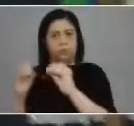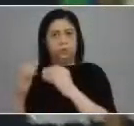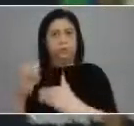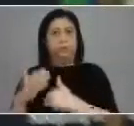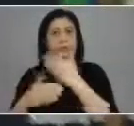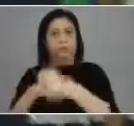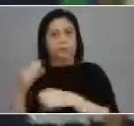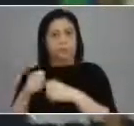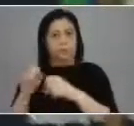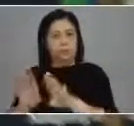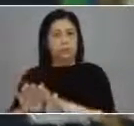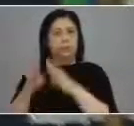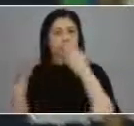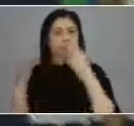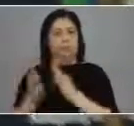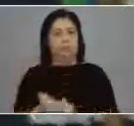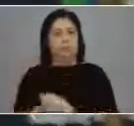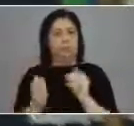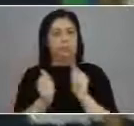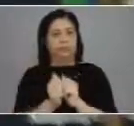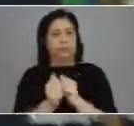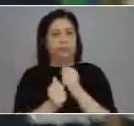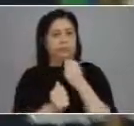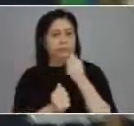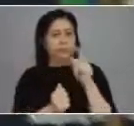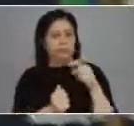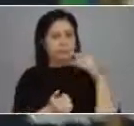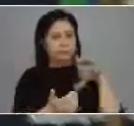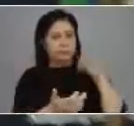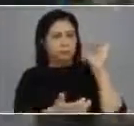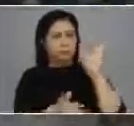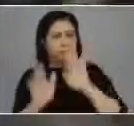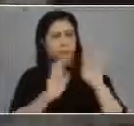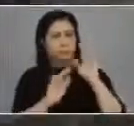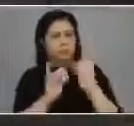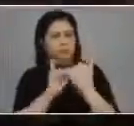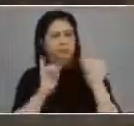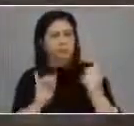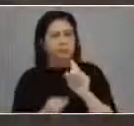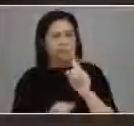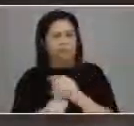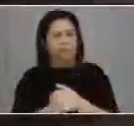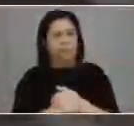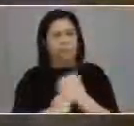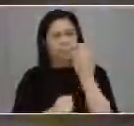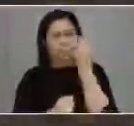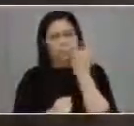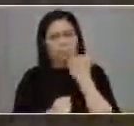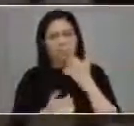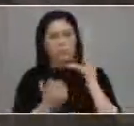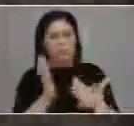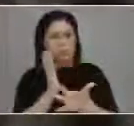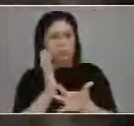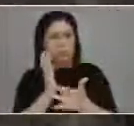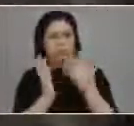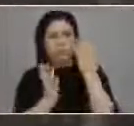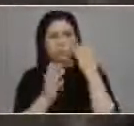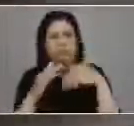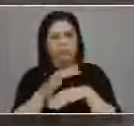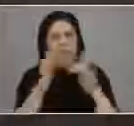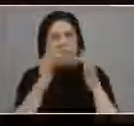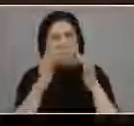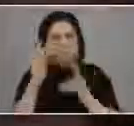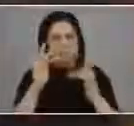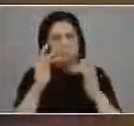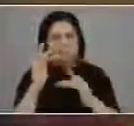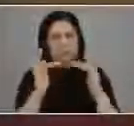kahit saan ang mga hate crimes, gayon din ang racism. Nauna nang nanawagan si Consul General El Mercato